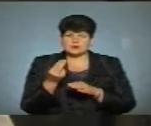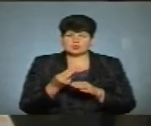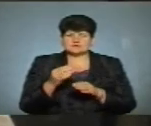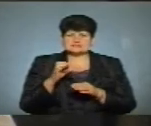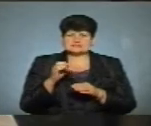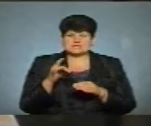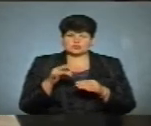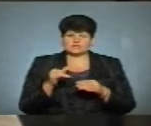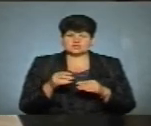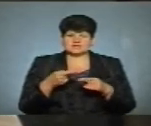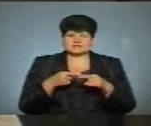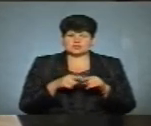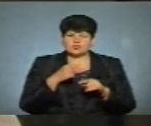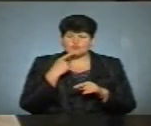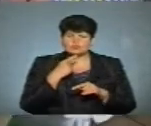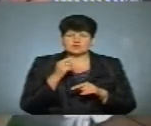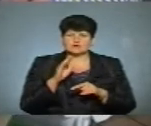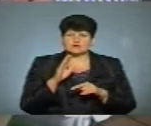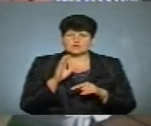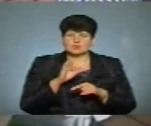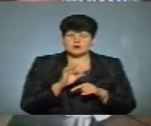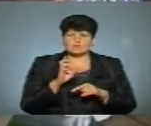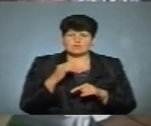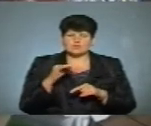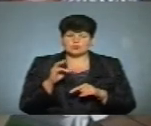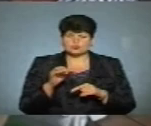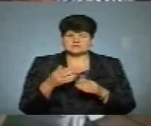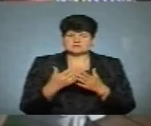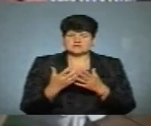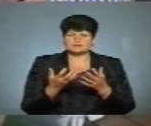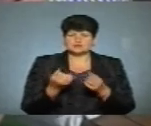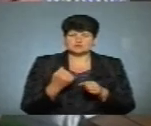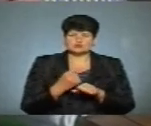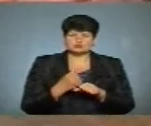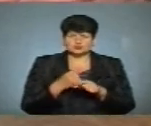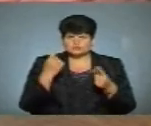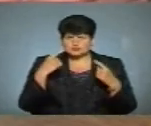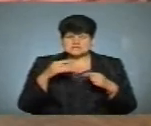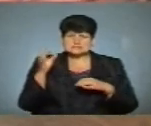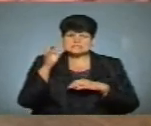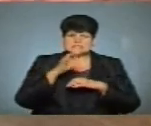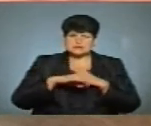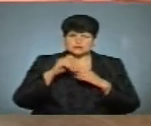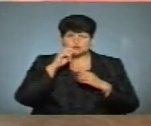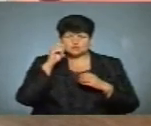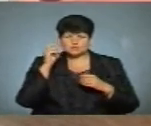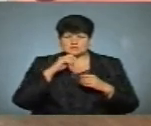середньовічною технікою, каже Ольга Бойко-Гринчук. За її словами, за приклад беруть роботи творців західноукраїнського